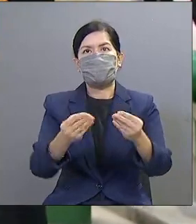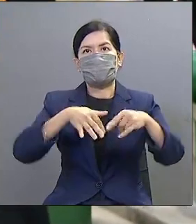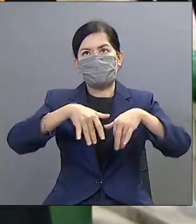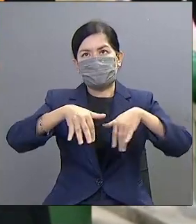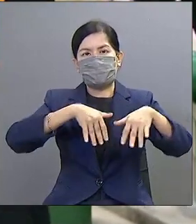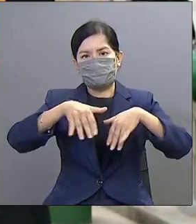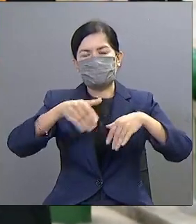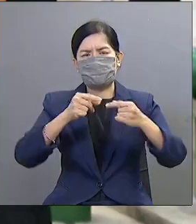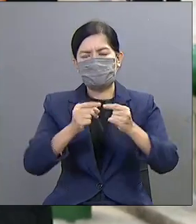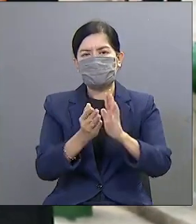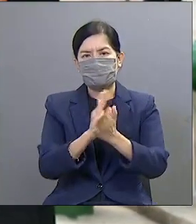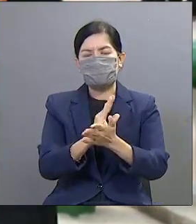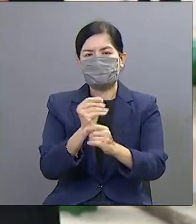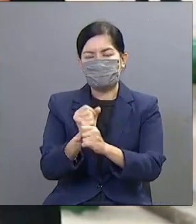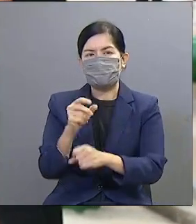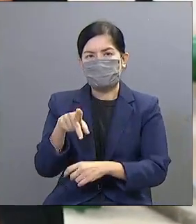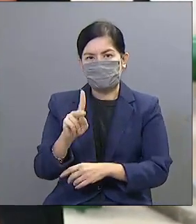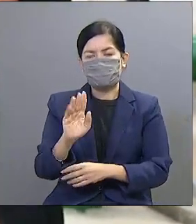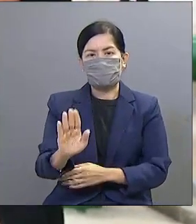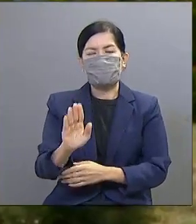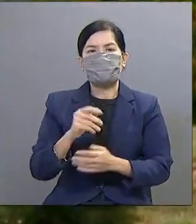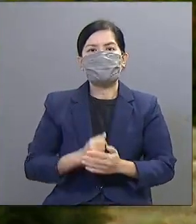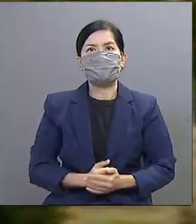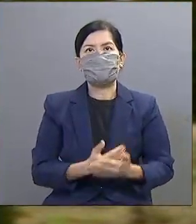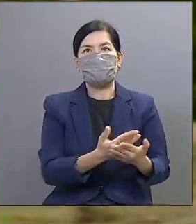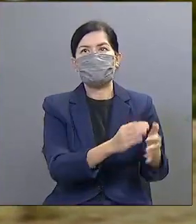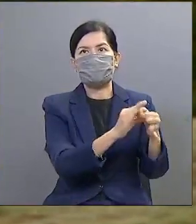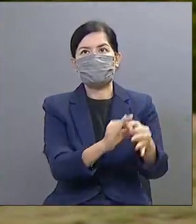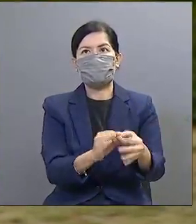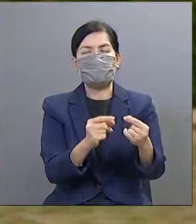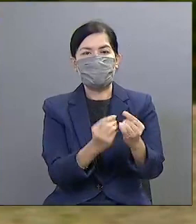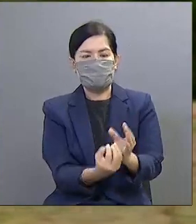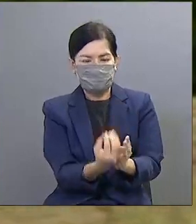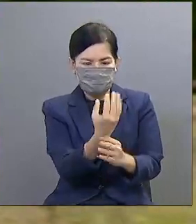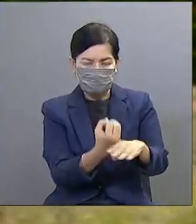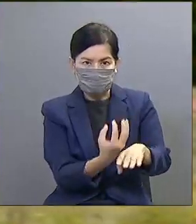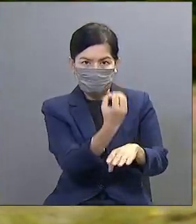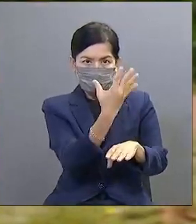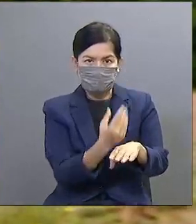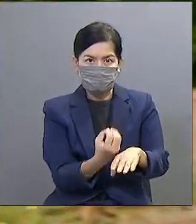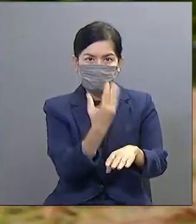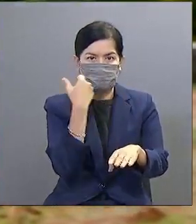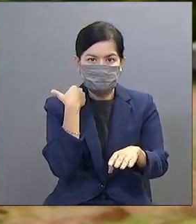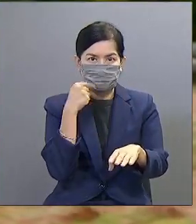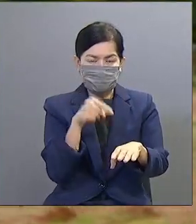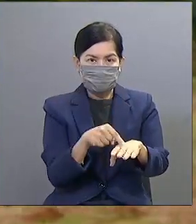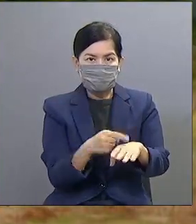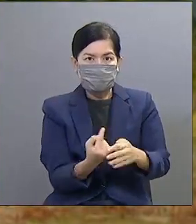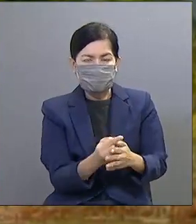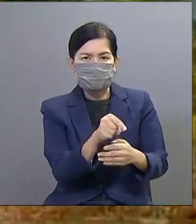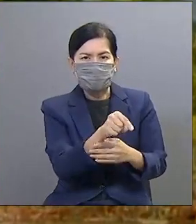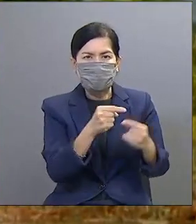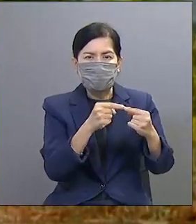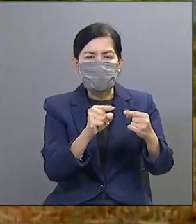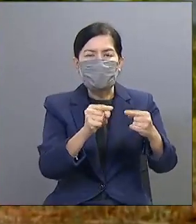่อไปส่นกรณีเรื่องน้ผู้โดา ซอยู่หจากนี้ไปอประมาณ 20 กิโลเมตรเป็